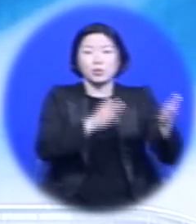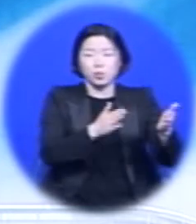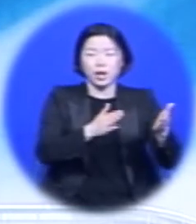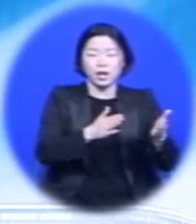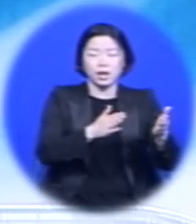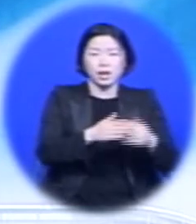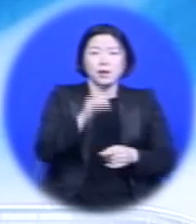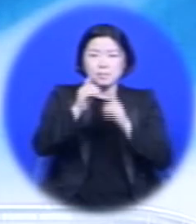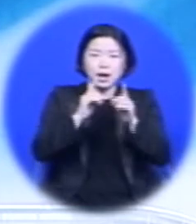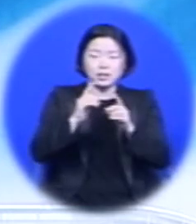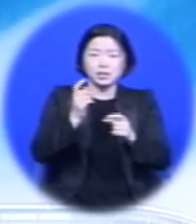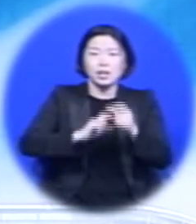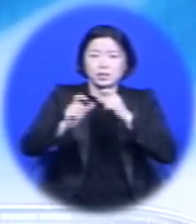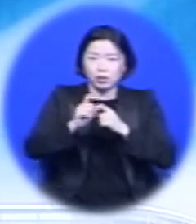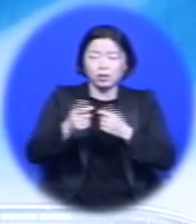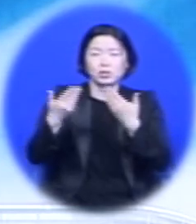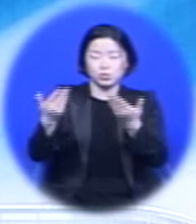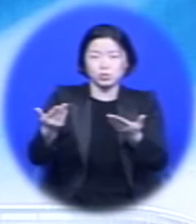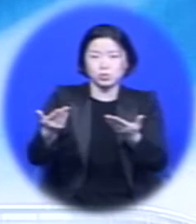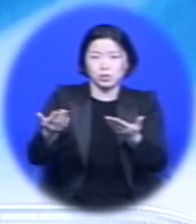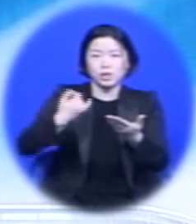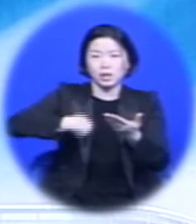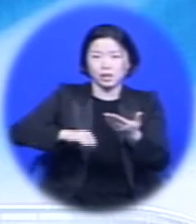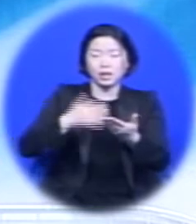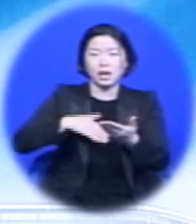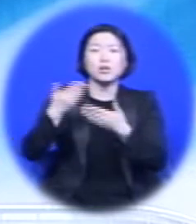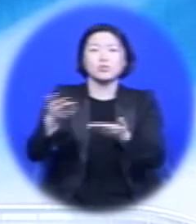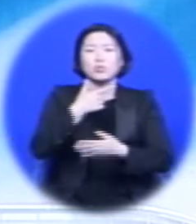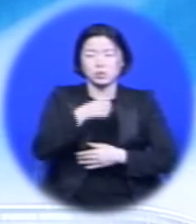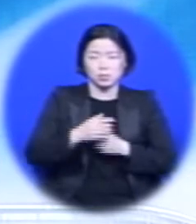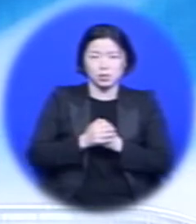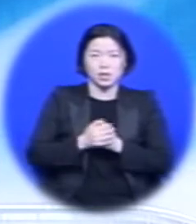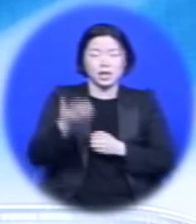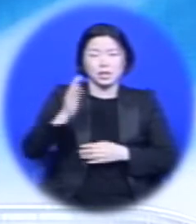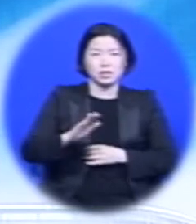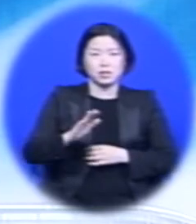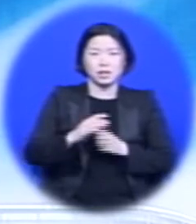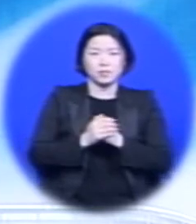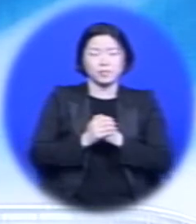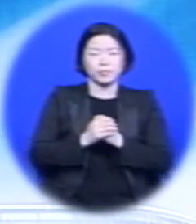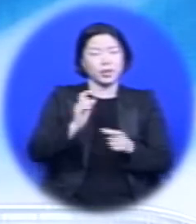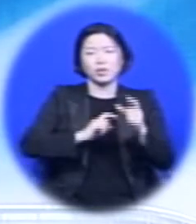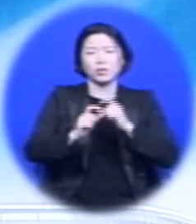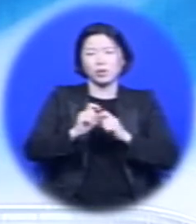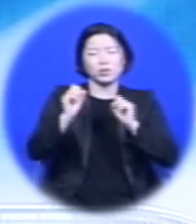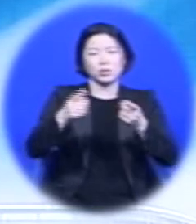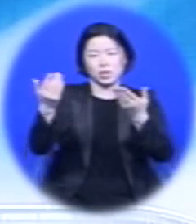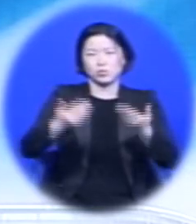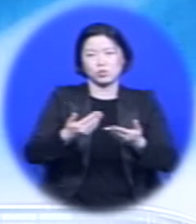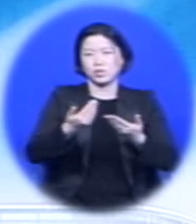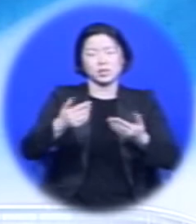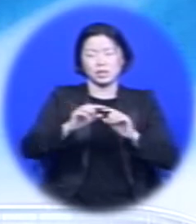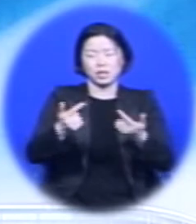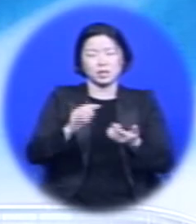할 수 있다는 것을 딸에게 알려주고 싶던. 그러나 더 이상 기회가 주어지지